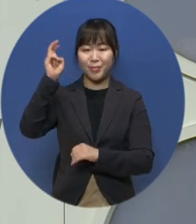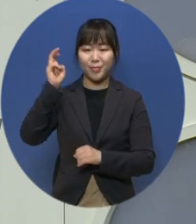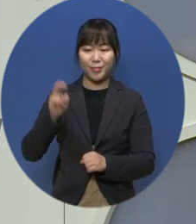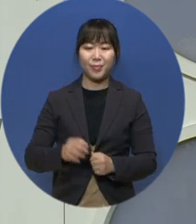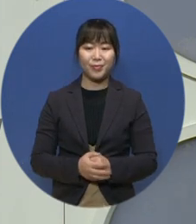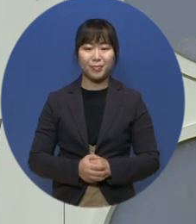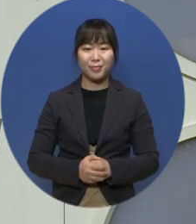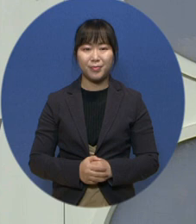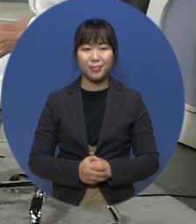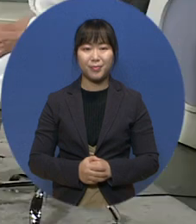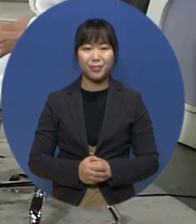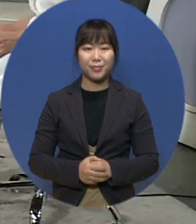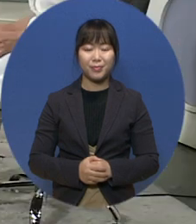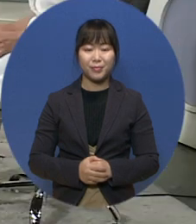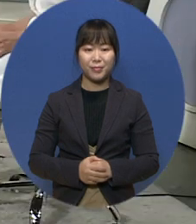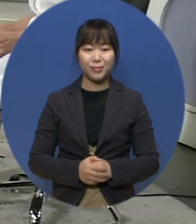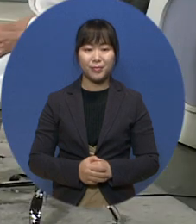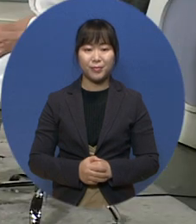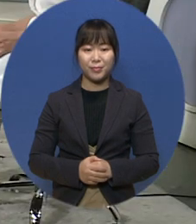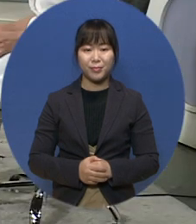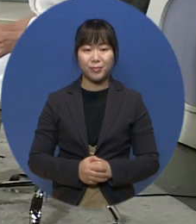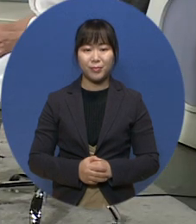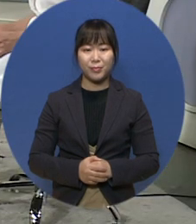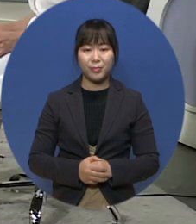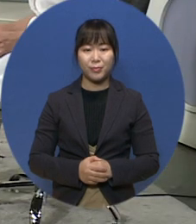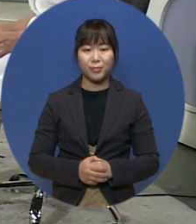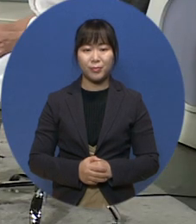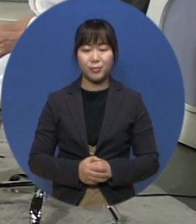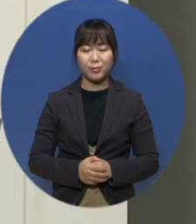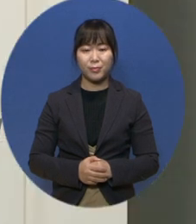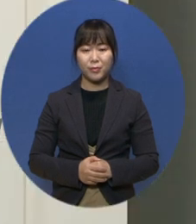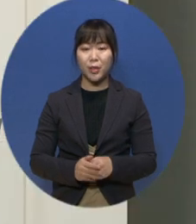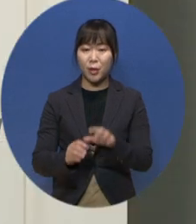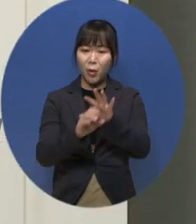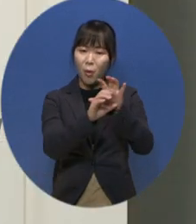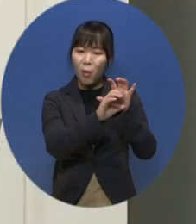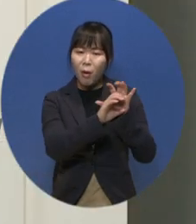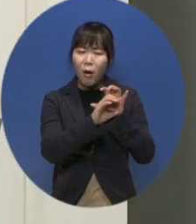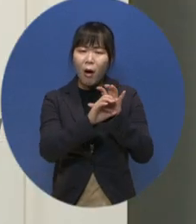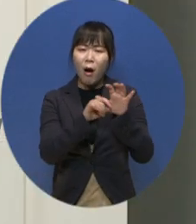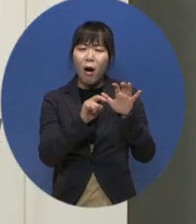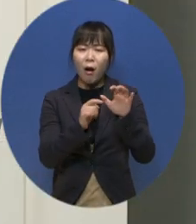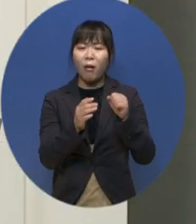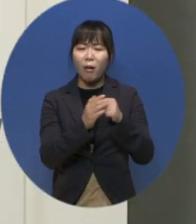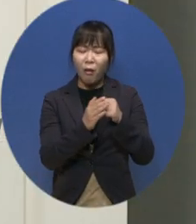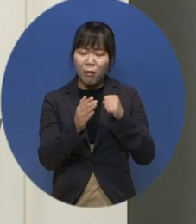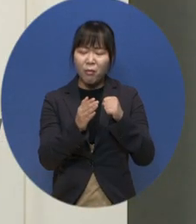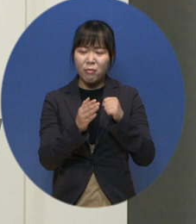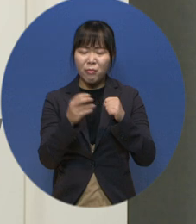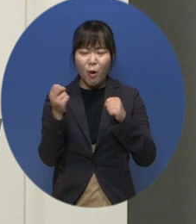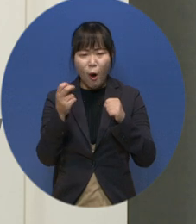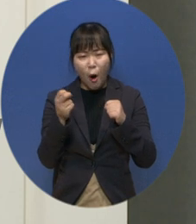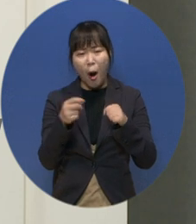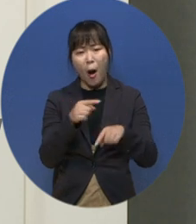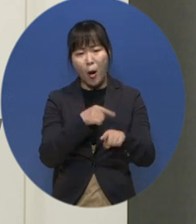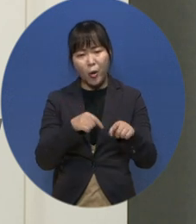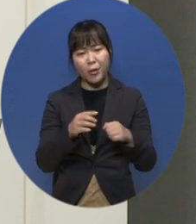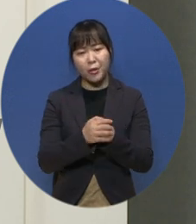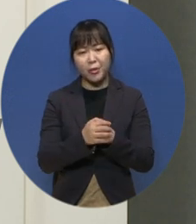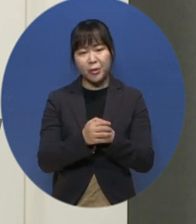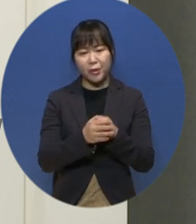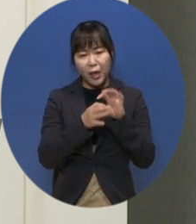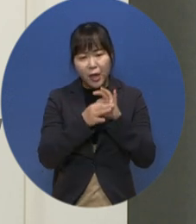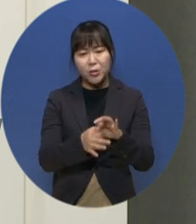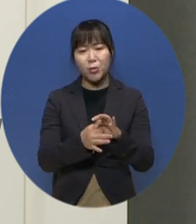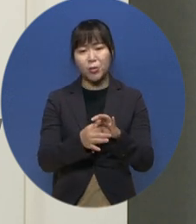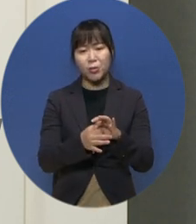합니다. 네, 그래요. 그 이 코로나라는 것이 자꾸 등장해서 저희들도 이 좌담 중에